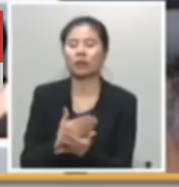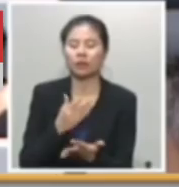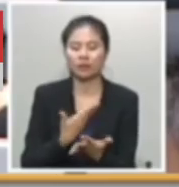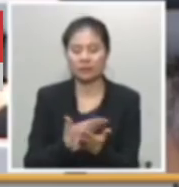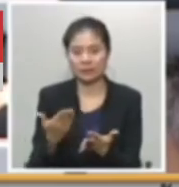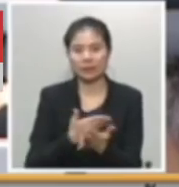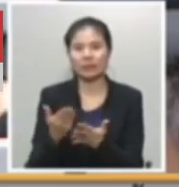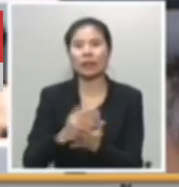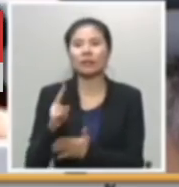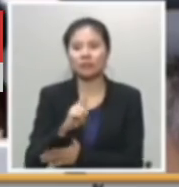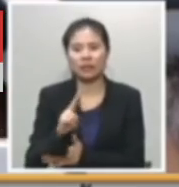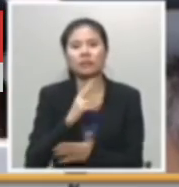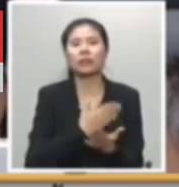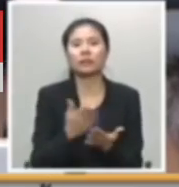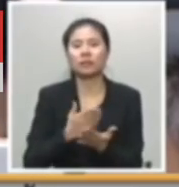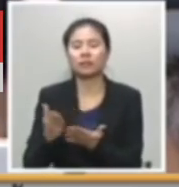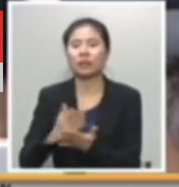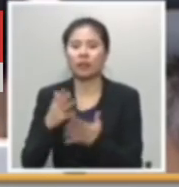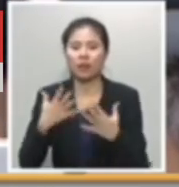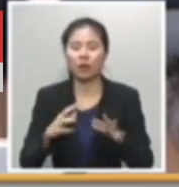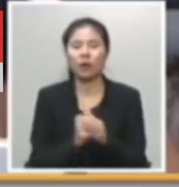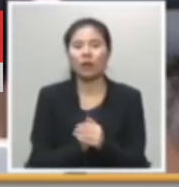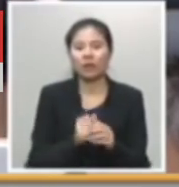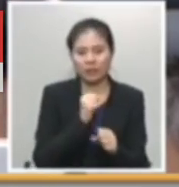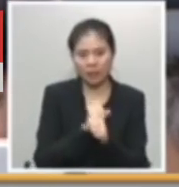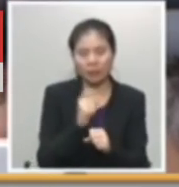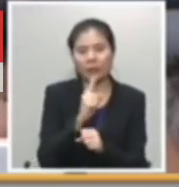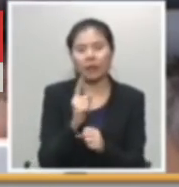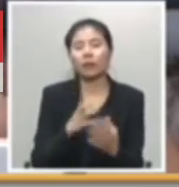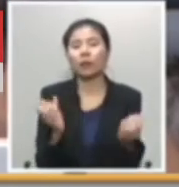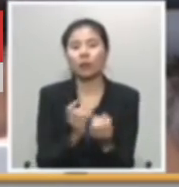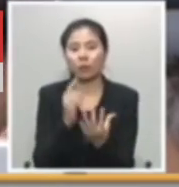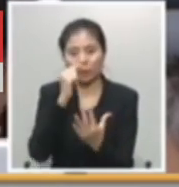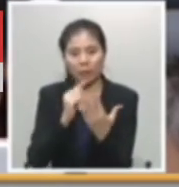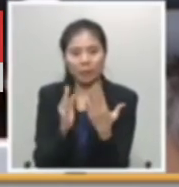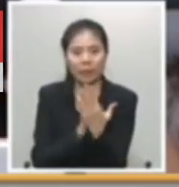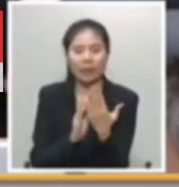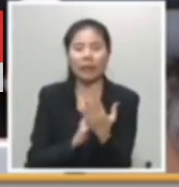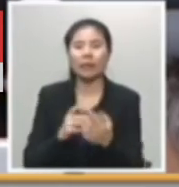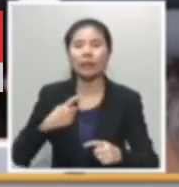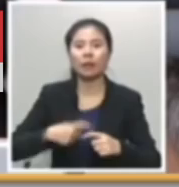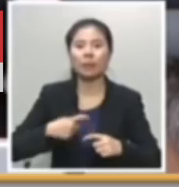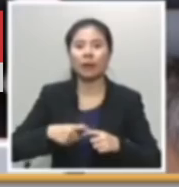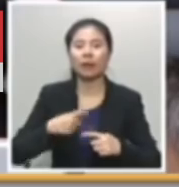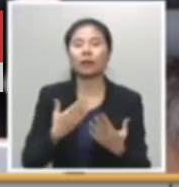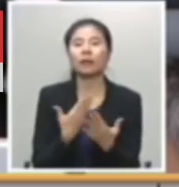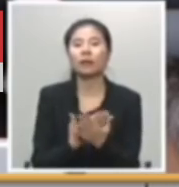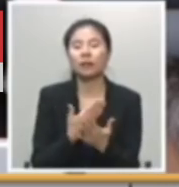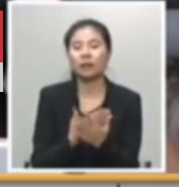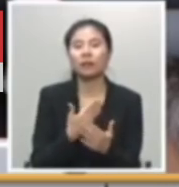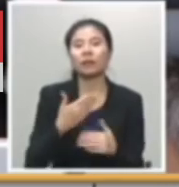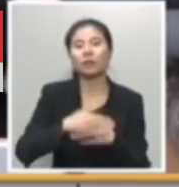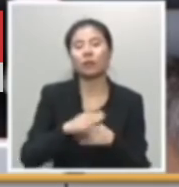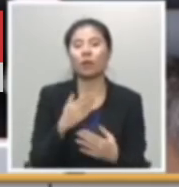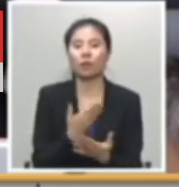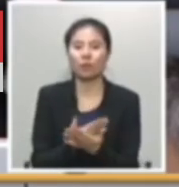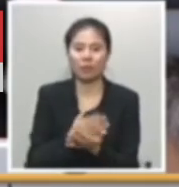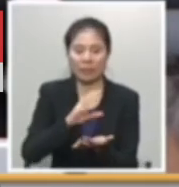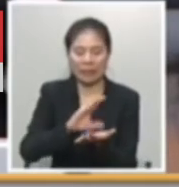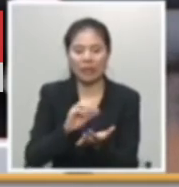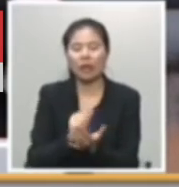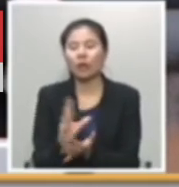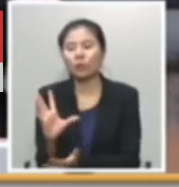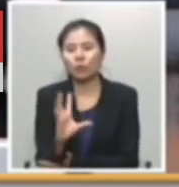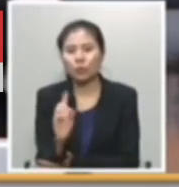ได้อย่างมือเติบปล่อยให้ประเทศไทยลำบากอ้างว่าไม่มีเงินแต่เงินนอกงบประมาณมหาศาลอยู่ที่ไหน